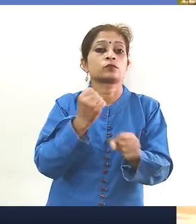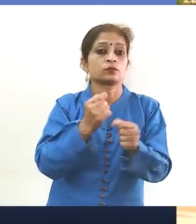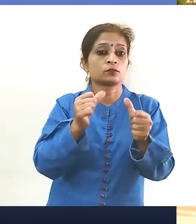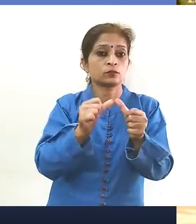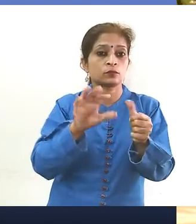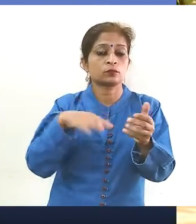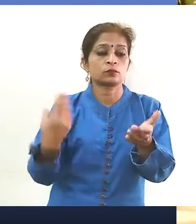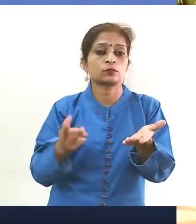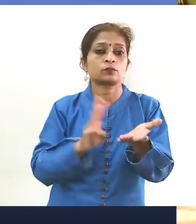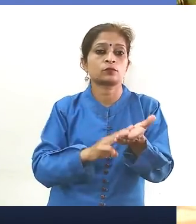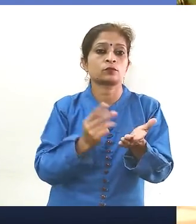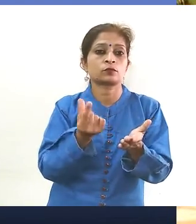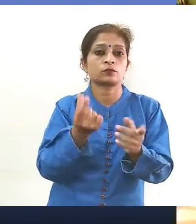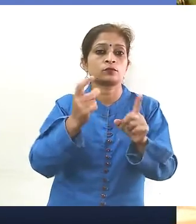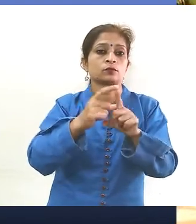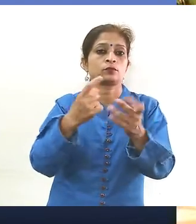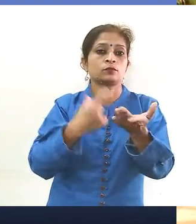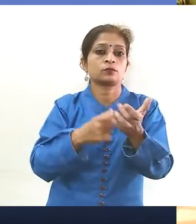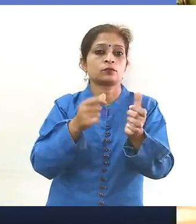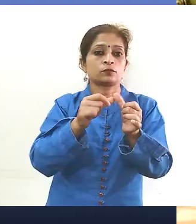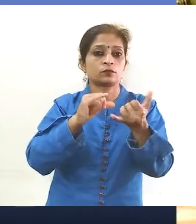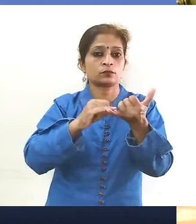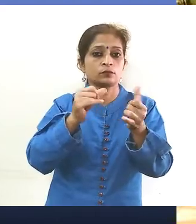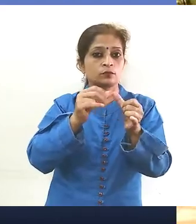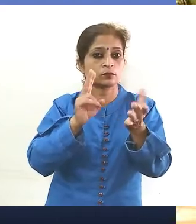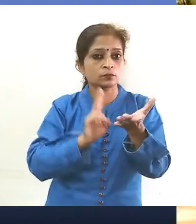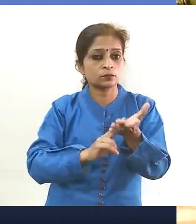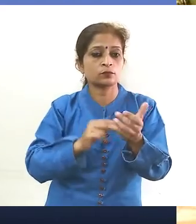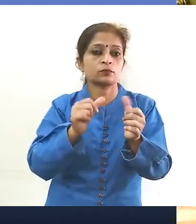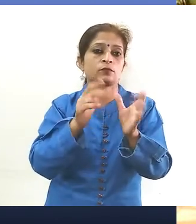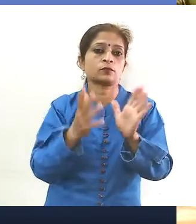पेट और डायबिटीज के लिए जबरदस्त है ये भी।